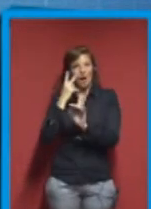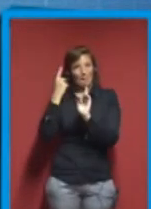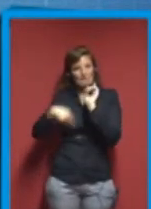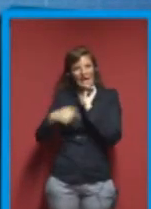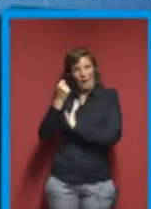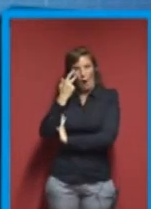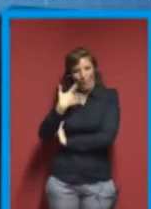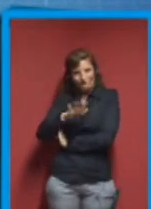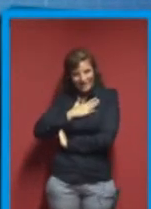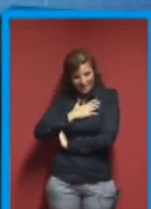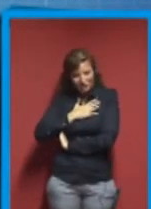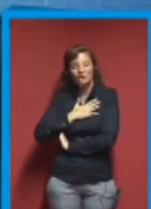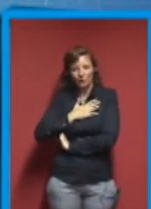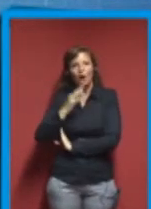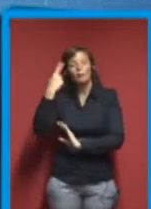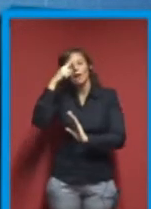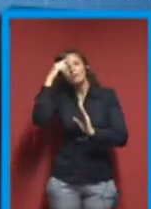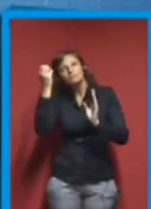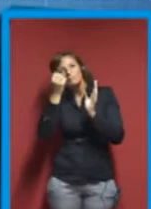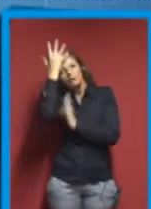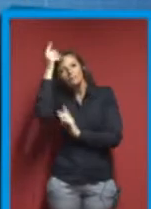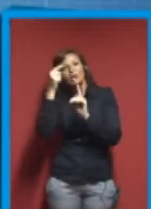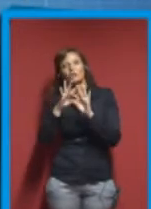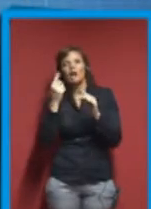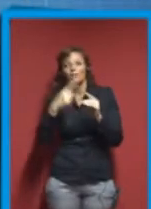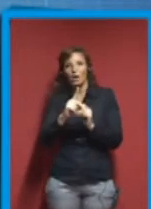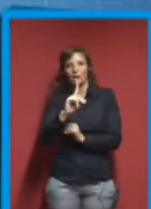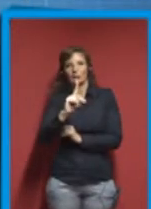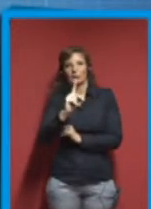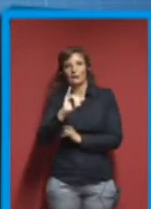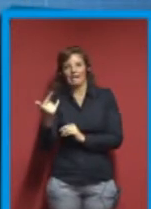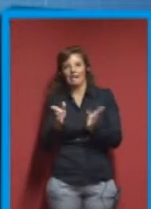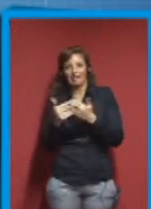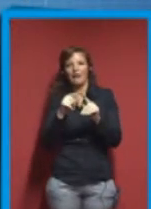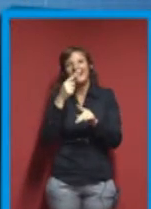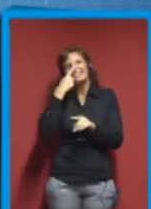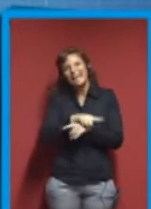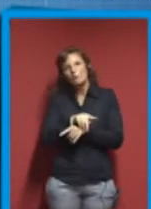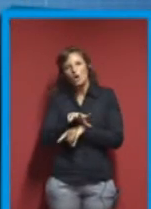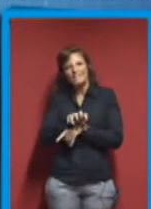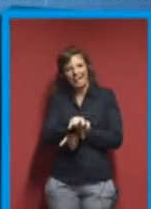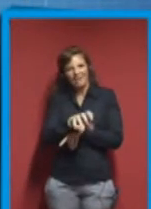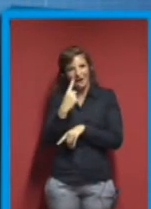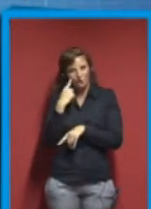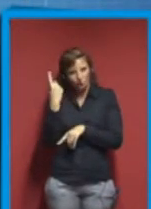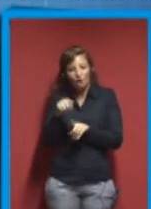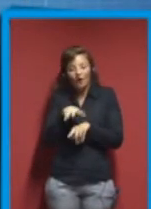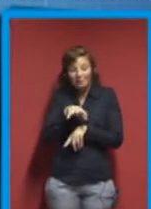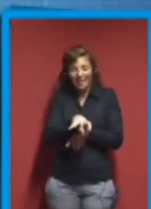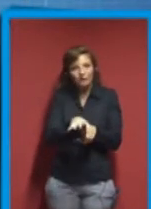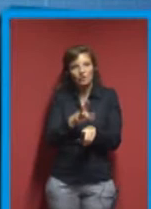cosa, questa è una creazione, questo è un kit, una specie di scarafaggio che è